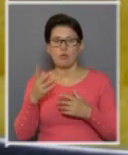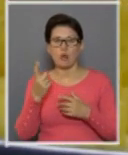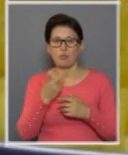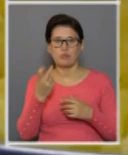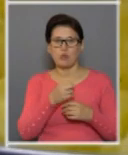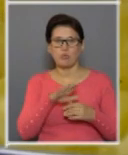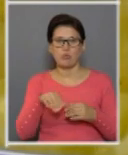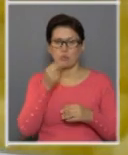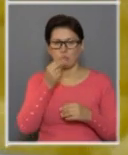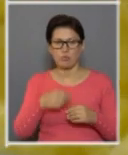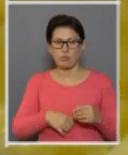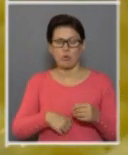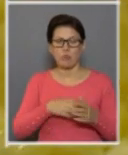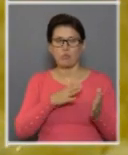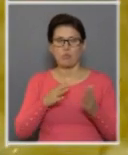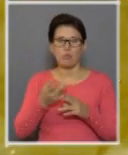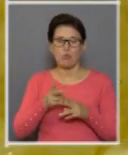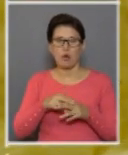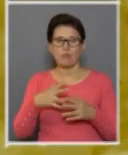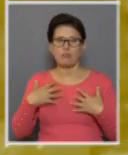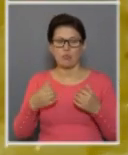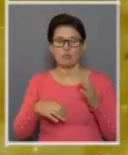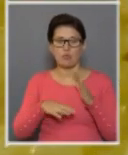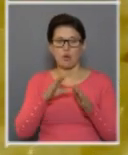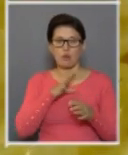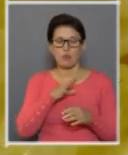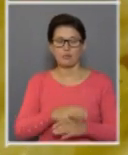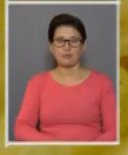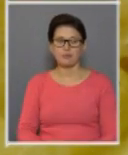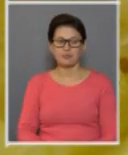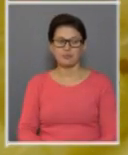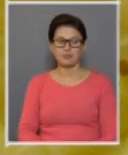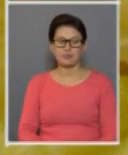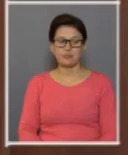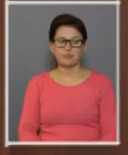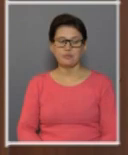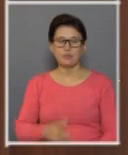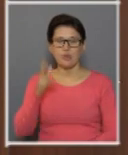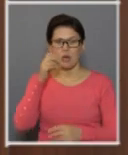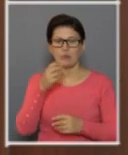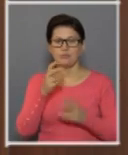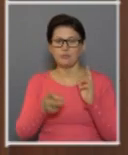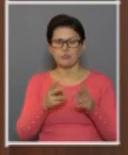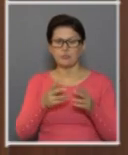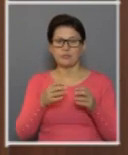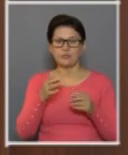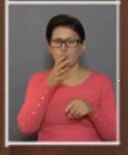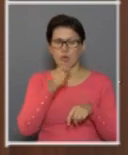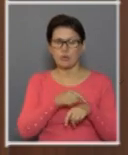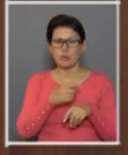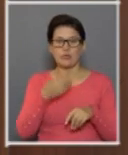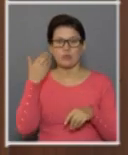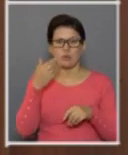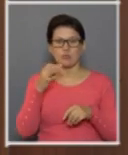аптадан кейін ас қорыту жүйеміз реттеліп, денсаулығымыз жақсара түседі. Егер ботқа дайындау мүмкіндігі болмаса, әрине